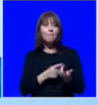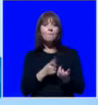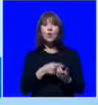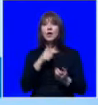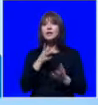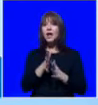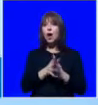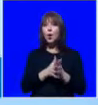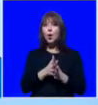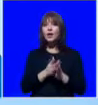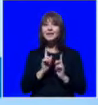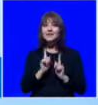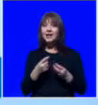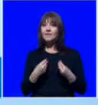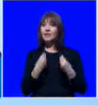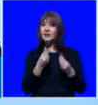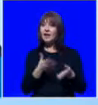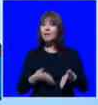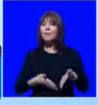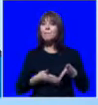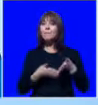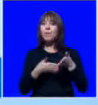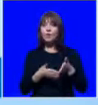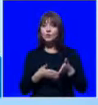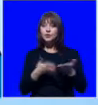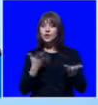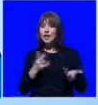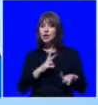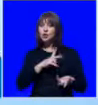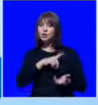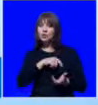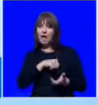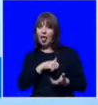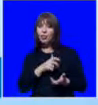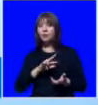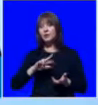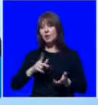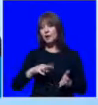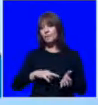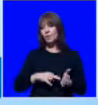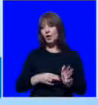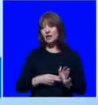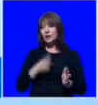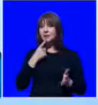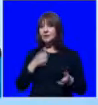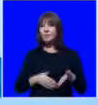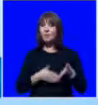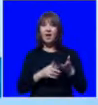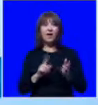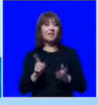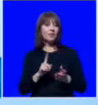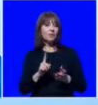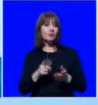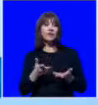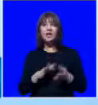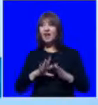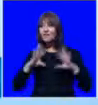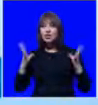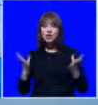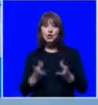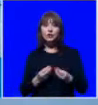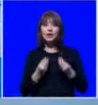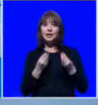бъдат подпомогнати. Тъй като социална политика за цял или политика на подпомагане за цял народ е невъзможна, струва много пари и